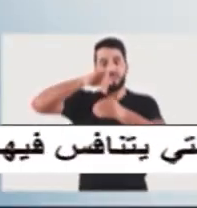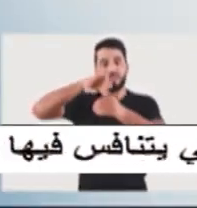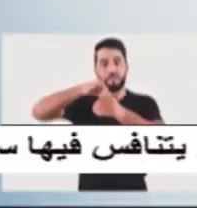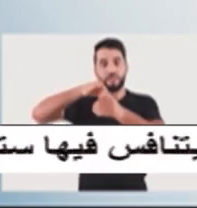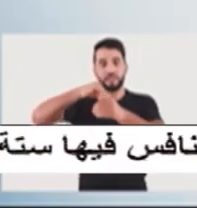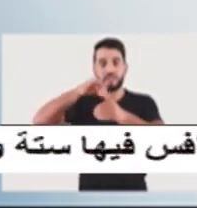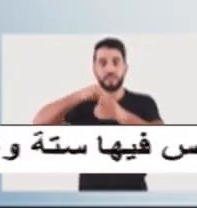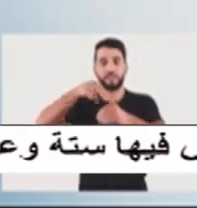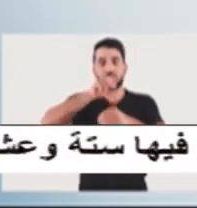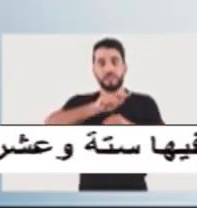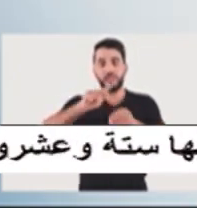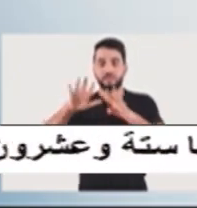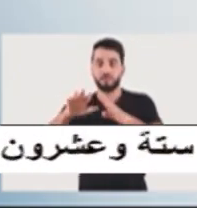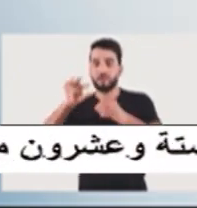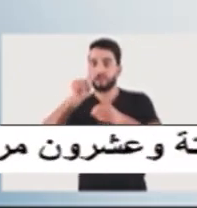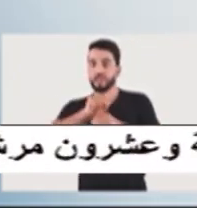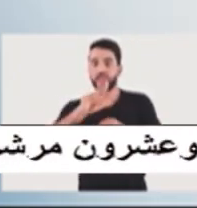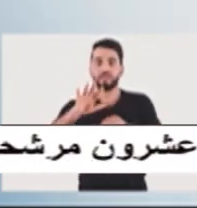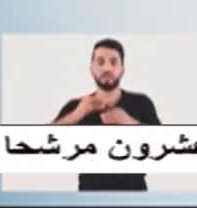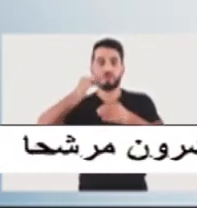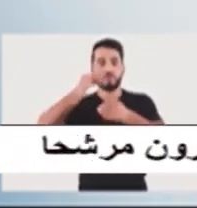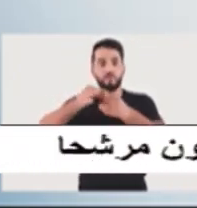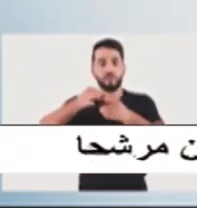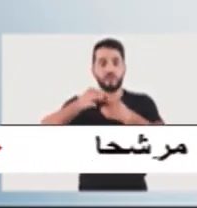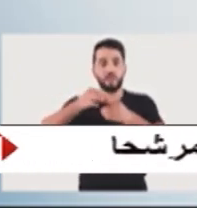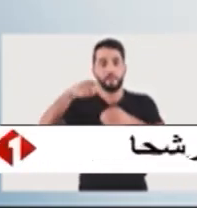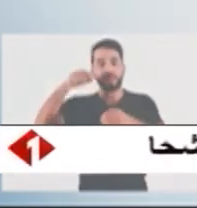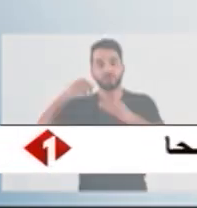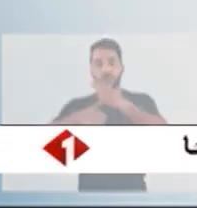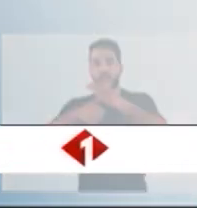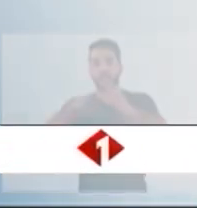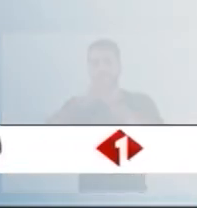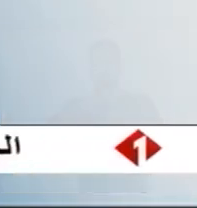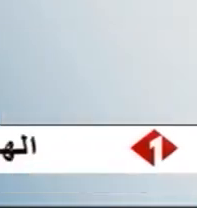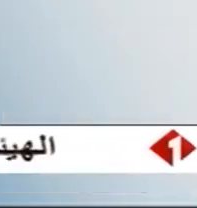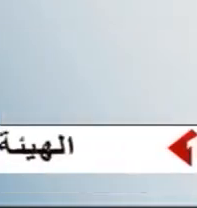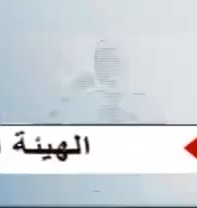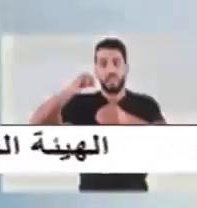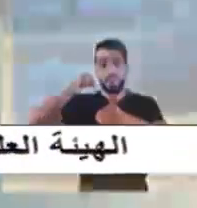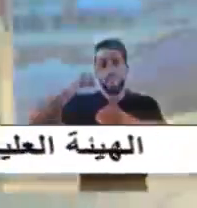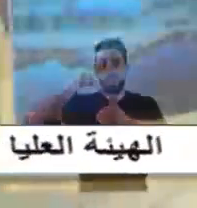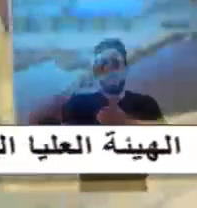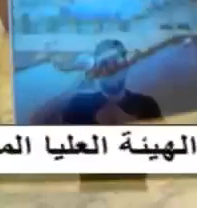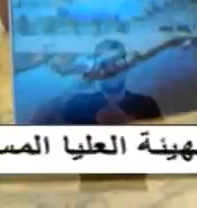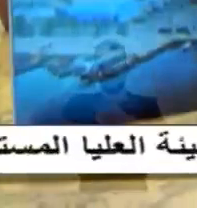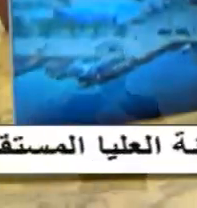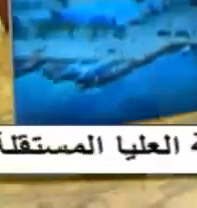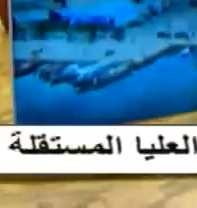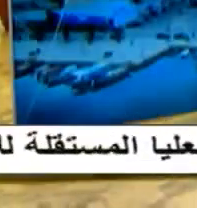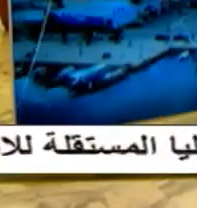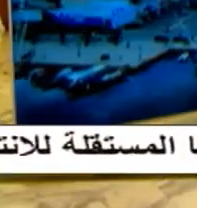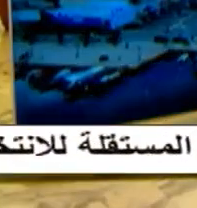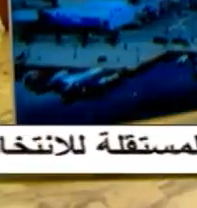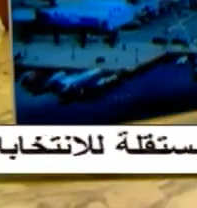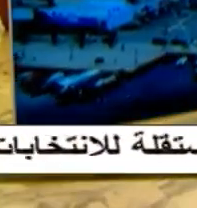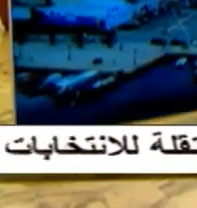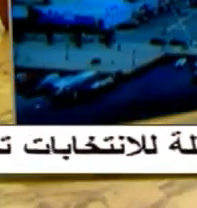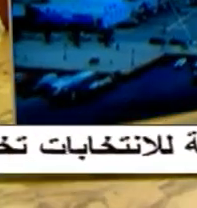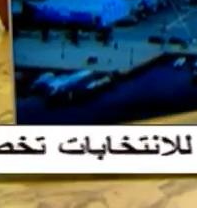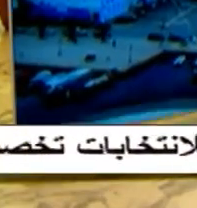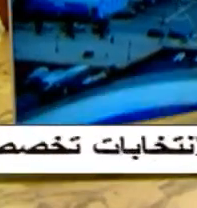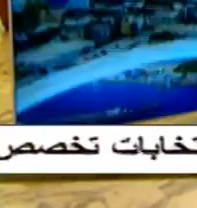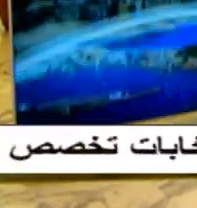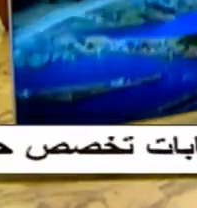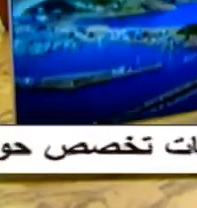للانتخابات 15 سبتمبر الانتخابات الرئاسيه 2019 طيب اه طبعا